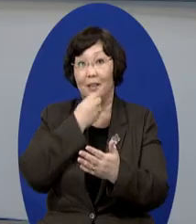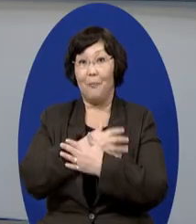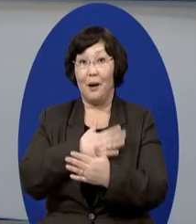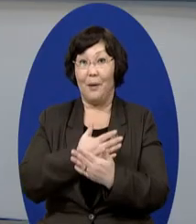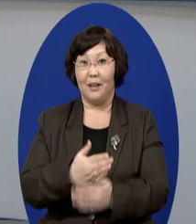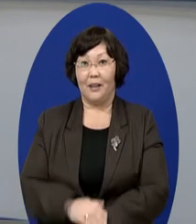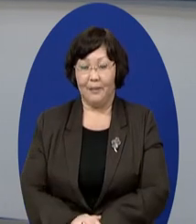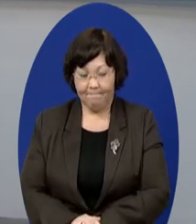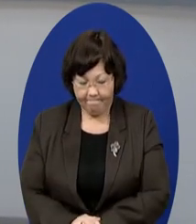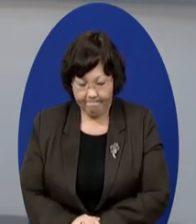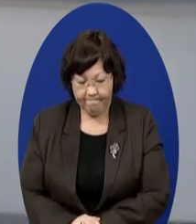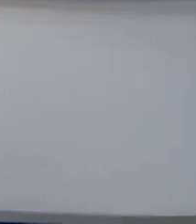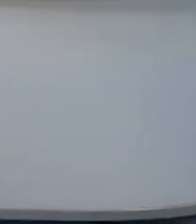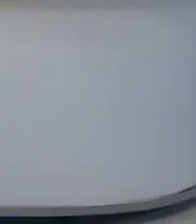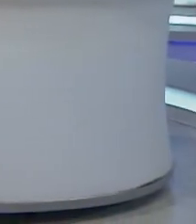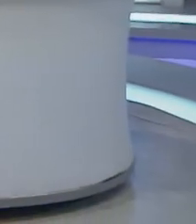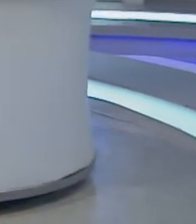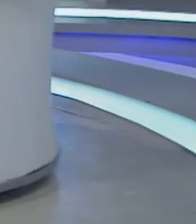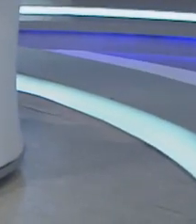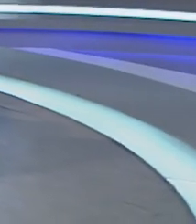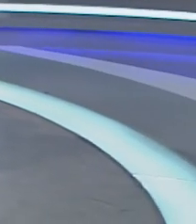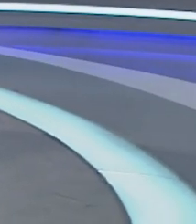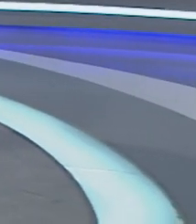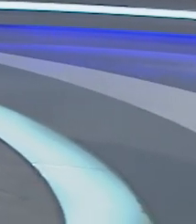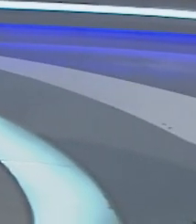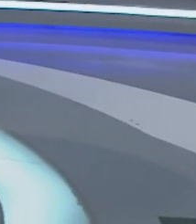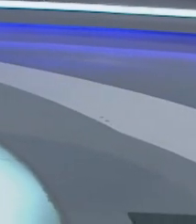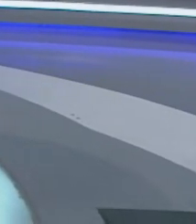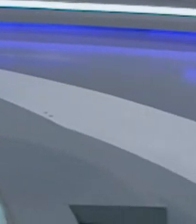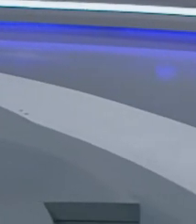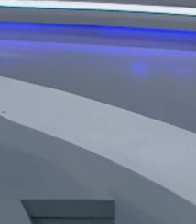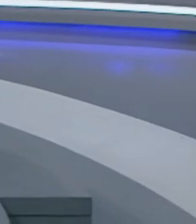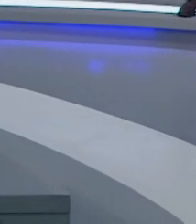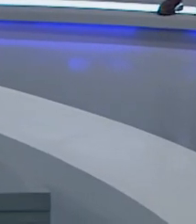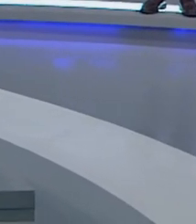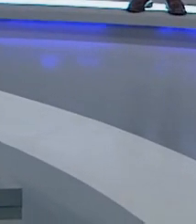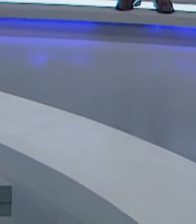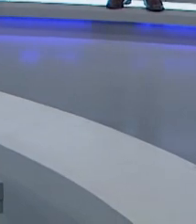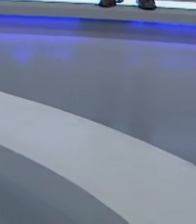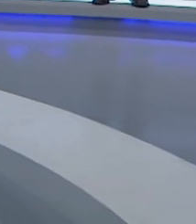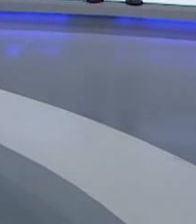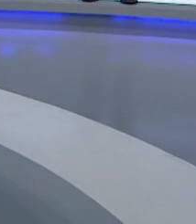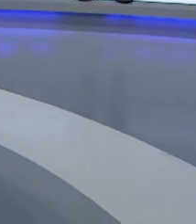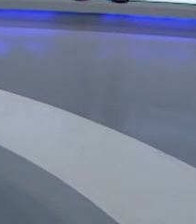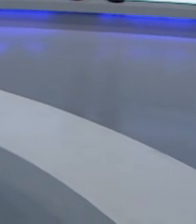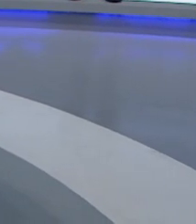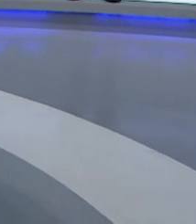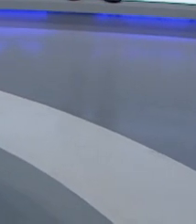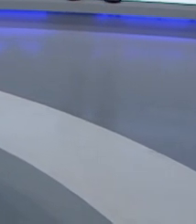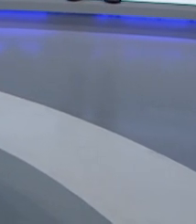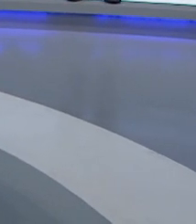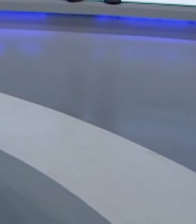мэдээллээс хүргэлээ. Олон улсын мэдээг орчуулагч редактор Чин Зуяа тав хүн дөрглөө. Үргэлжлүүлэн спортын мэдээ хүргэхээр студид Цолон Баяр ажиллаж байна. Хором